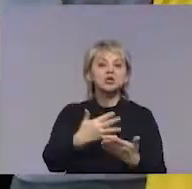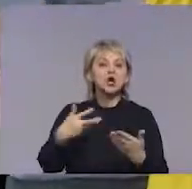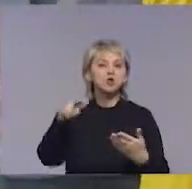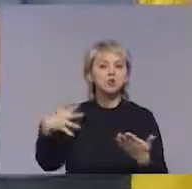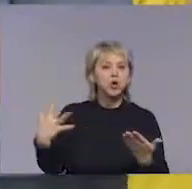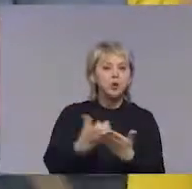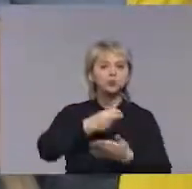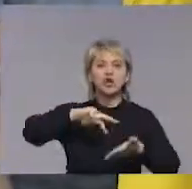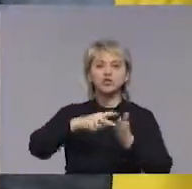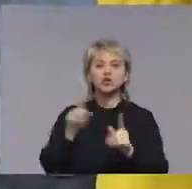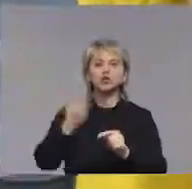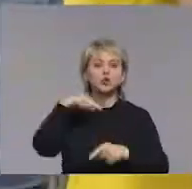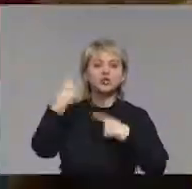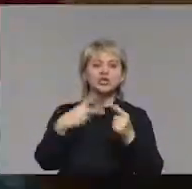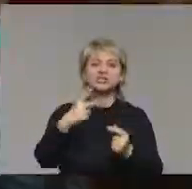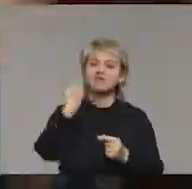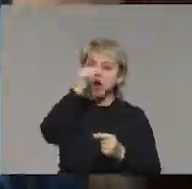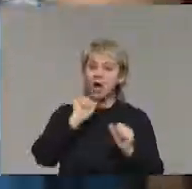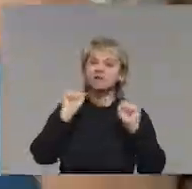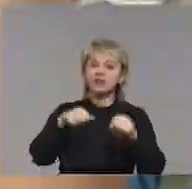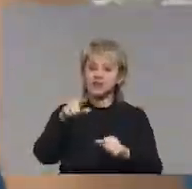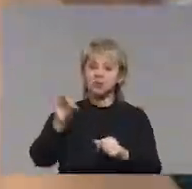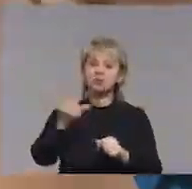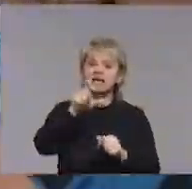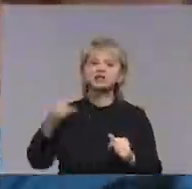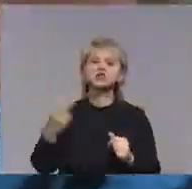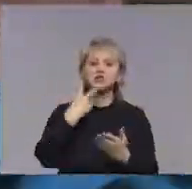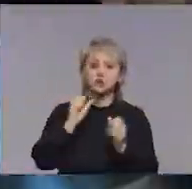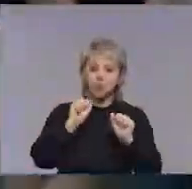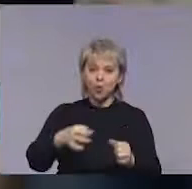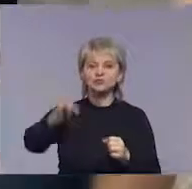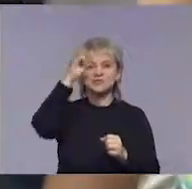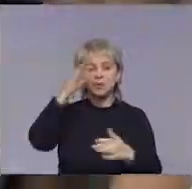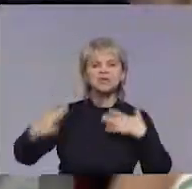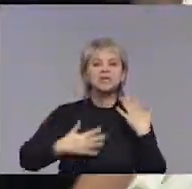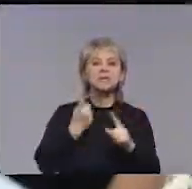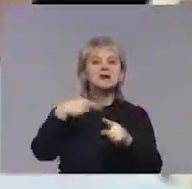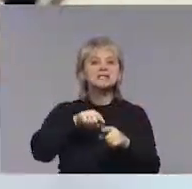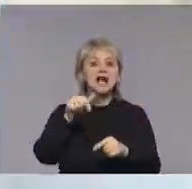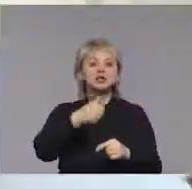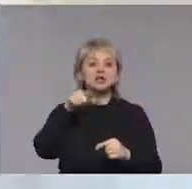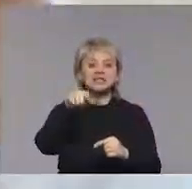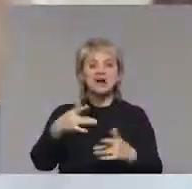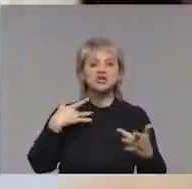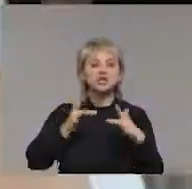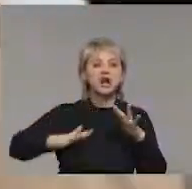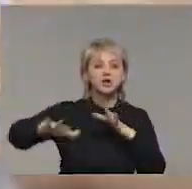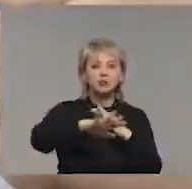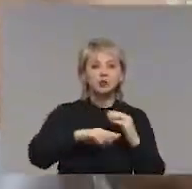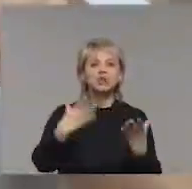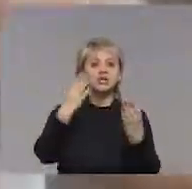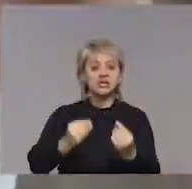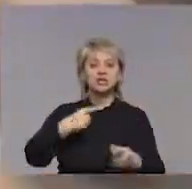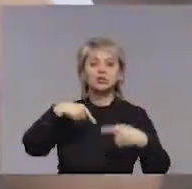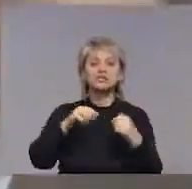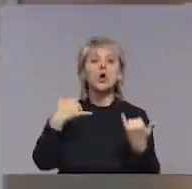настолько удачным проектом, что через 2 года, возможно, ростовчане еще раз смогут вспомнить эмоции, которые испытали на Театральной площади в дни